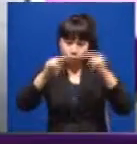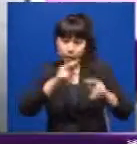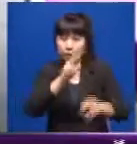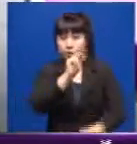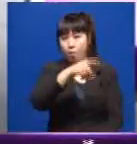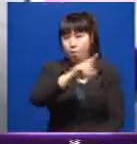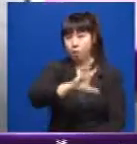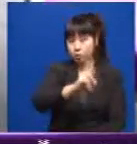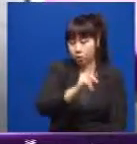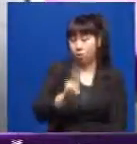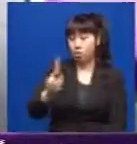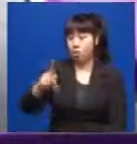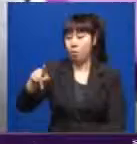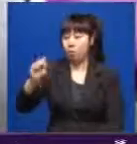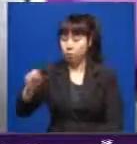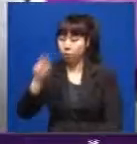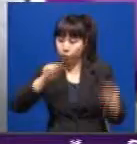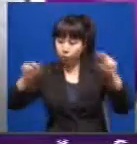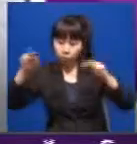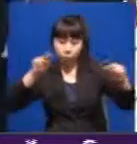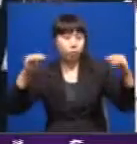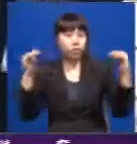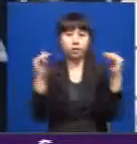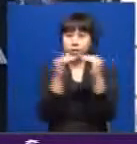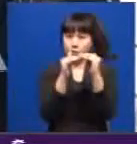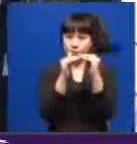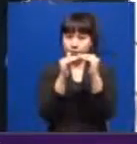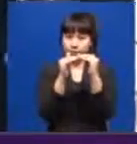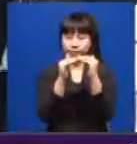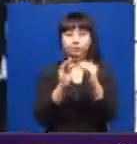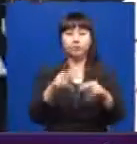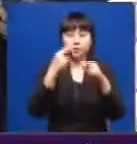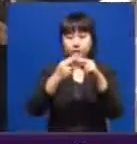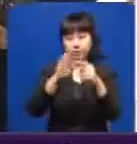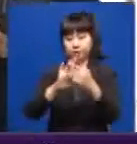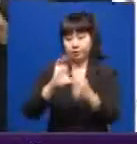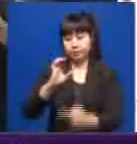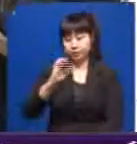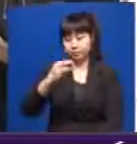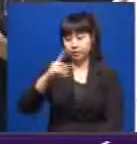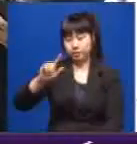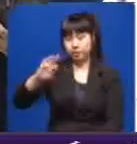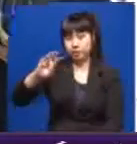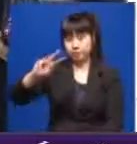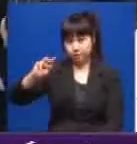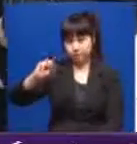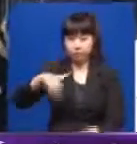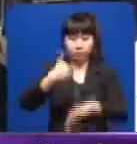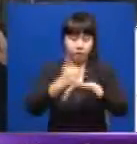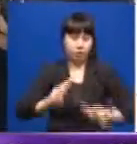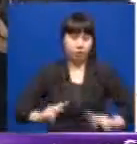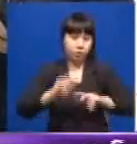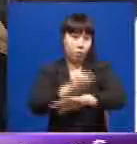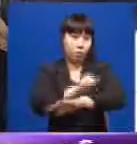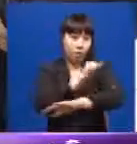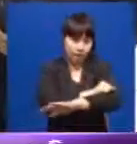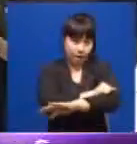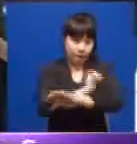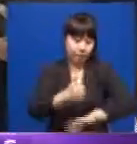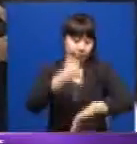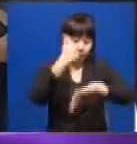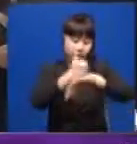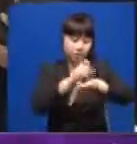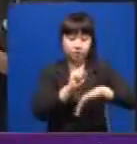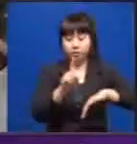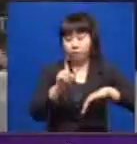นปชและกปปสอย่างเท่าเทียมกันค่ะร้อยตำรวจเอกเฉลิมยูบำรุงรัฐมนตรีว่าการกระทรวงแรงงานในฐานะผู้อำนวย